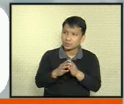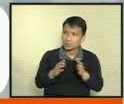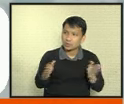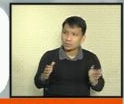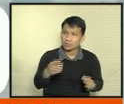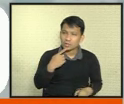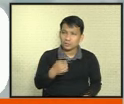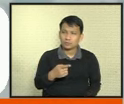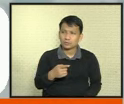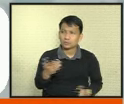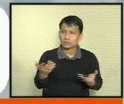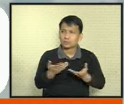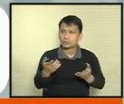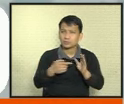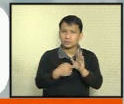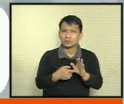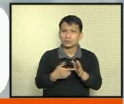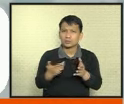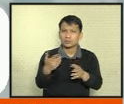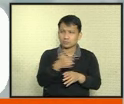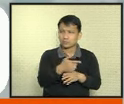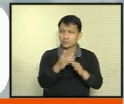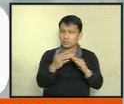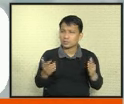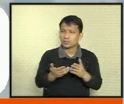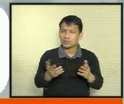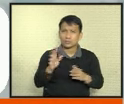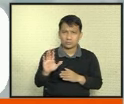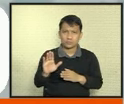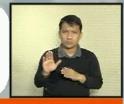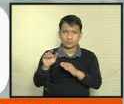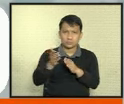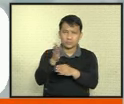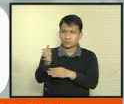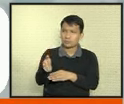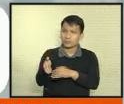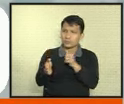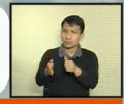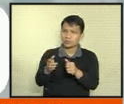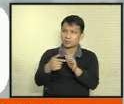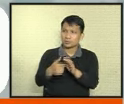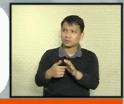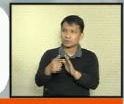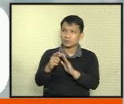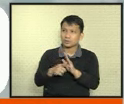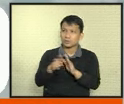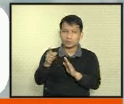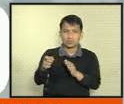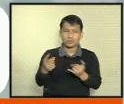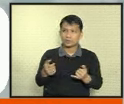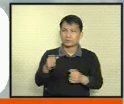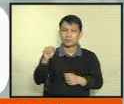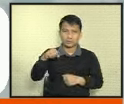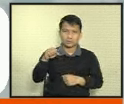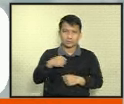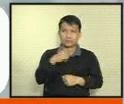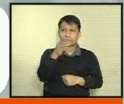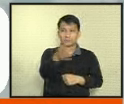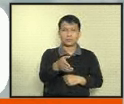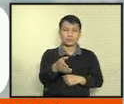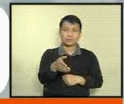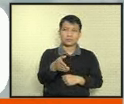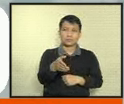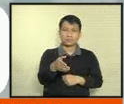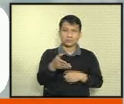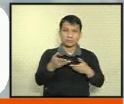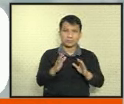Navarro, San Jose, sa inyong tanggapan mismo, sa inyo na lang po muna kami dadaan, di kami pupunta muna sa legal. Sige po, pwede po silang, pagbigyan